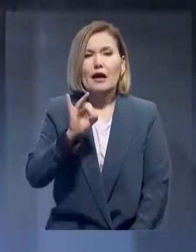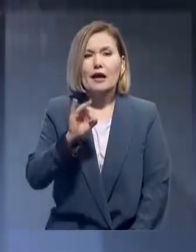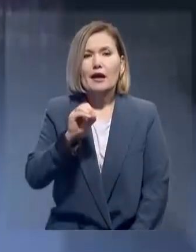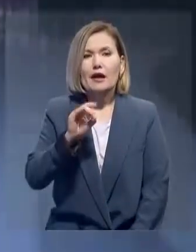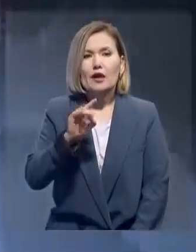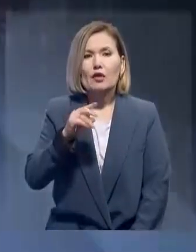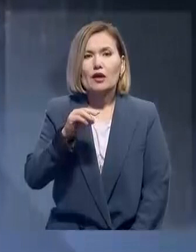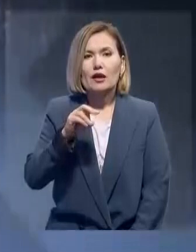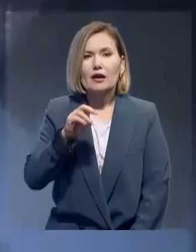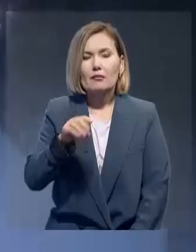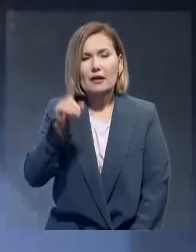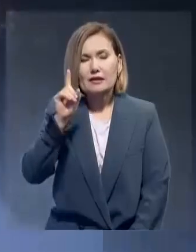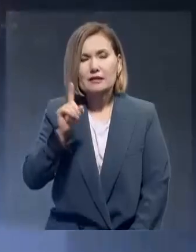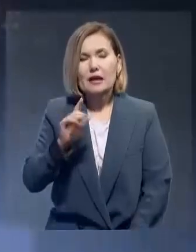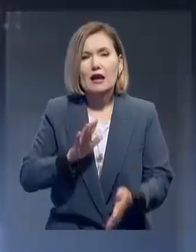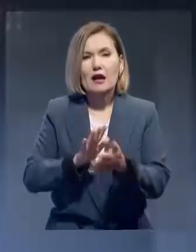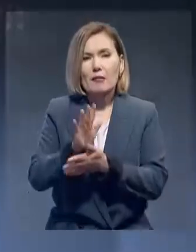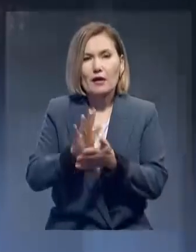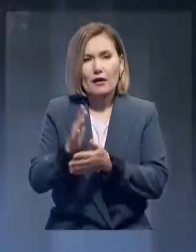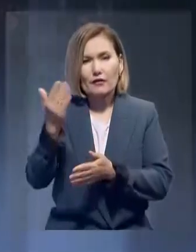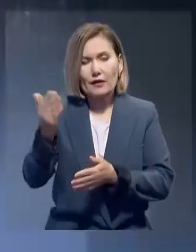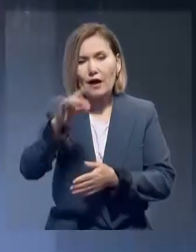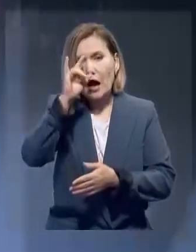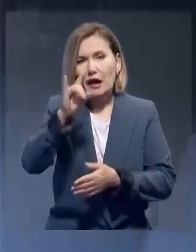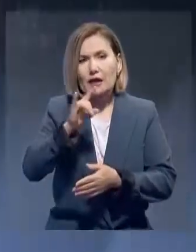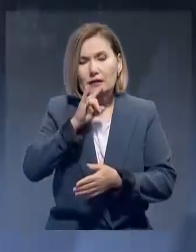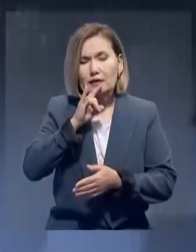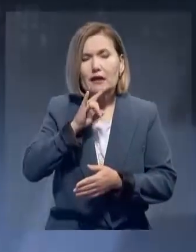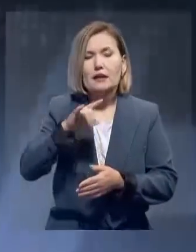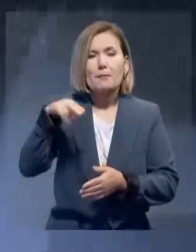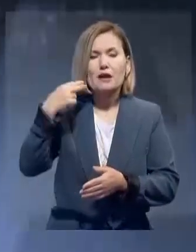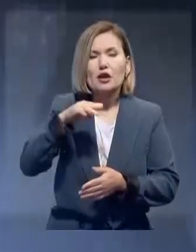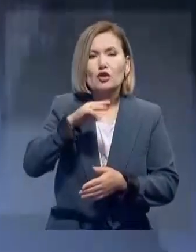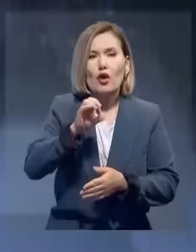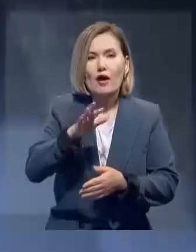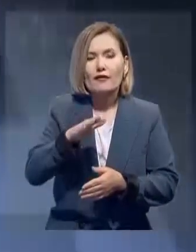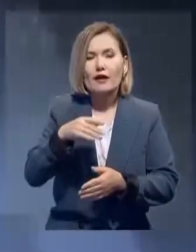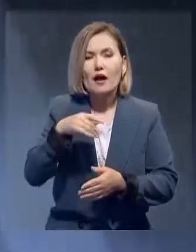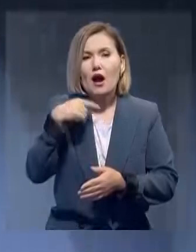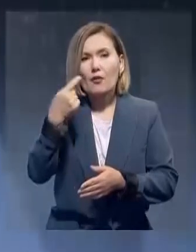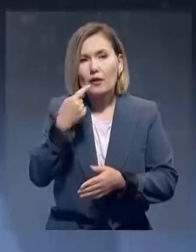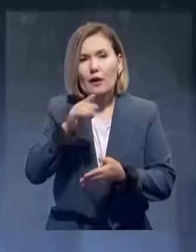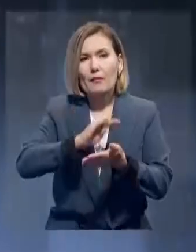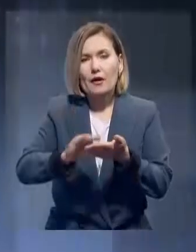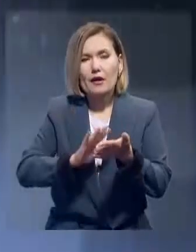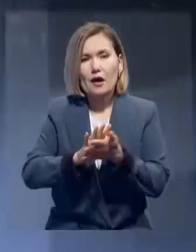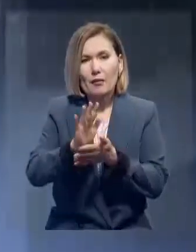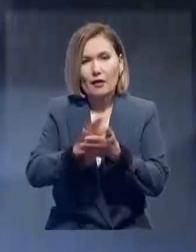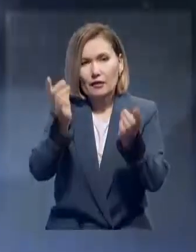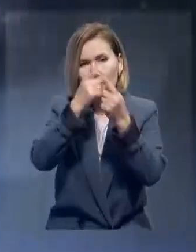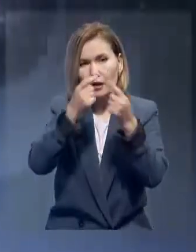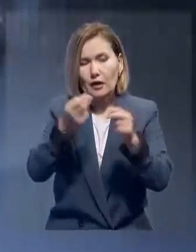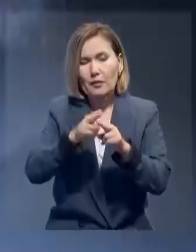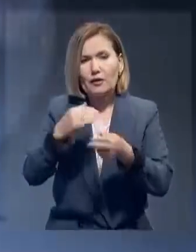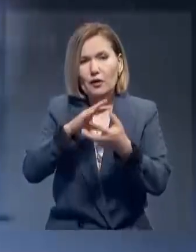Иерусалим пост басылымында мемлекет басшысы Қасым-Жомарт Тоқаевтың мақаласы жарияланды. Президент онда әлемдегі геосаяси шиеленістердің